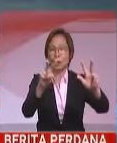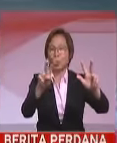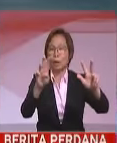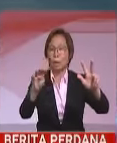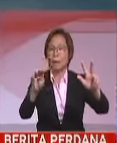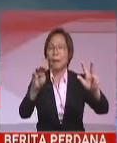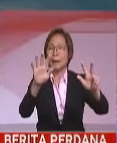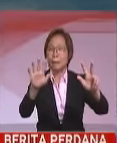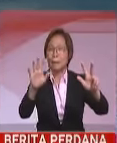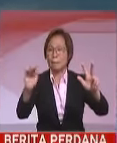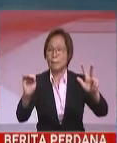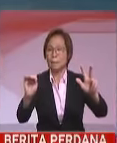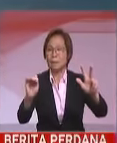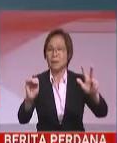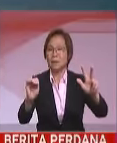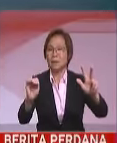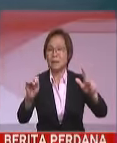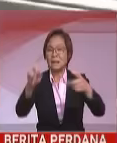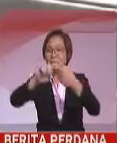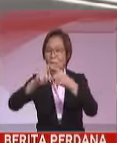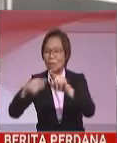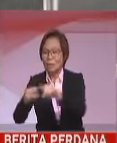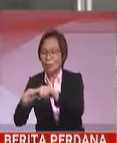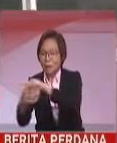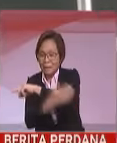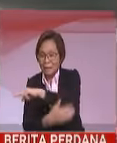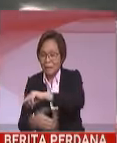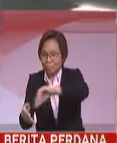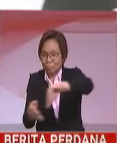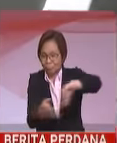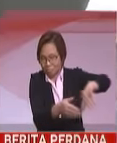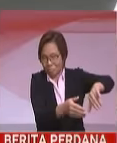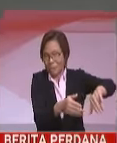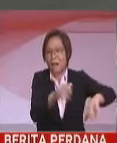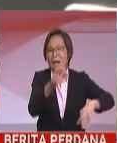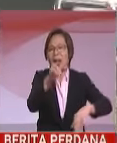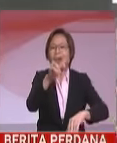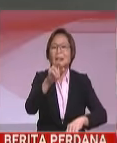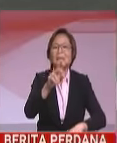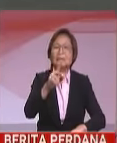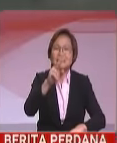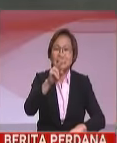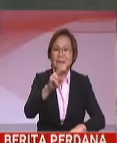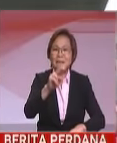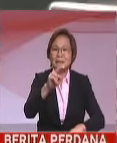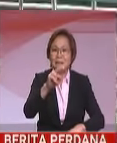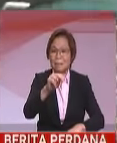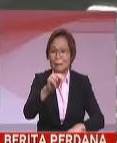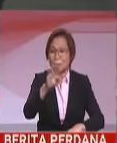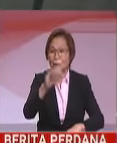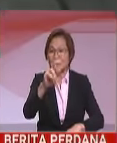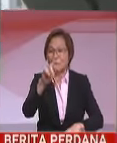305.25 mata mengelepikan cabaran rakan senegara Nur Dabita Sabri yang memungut